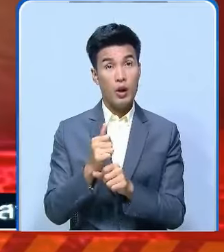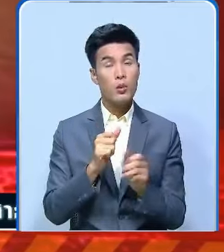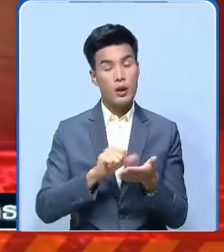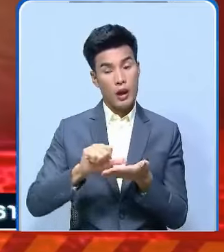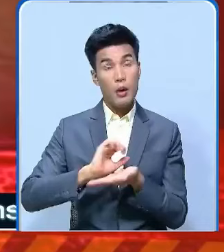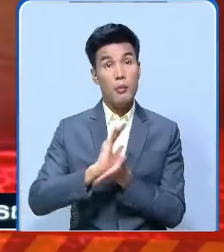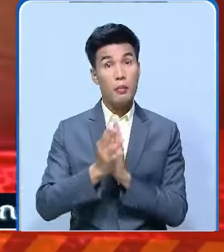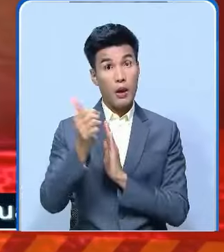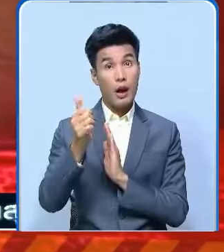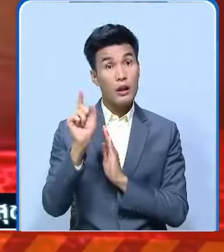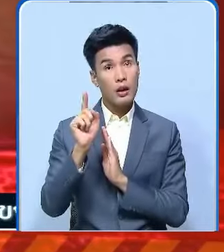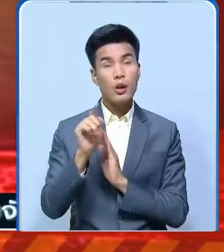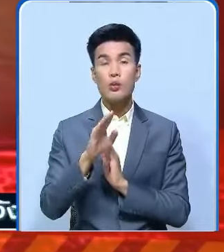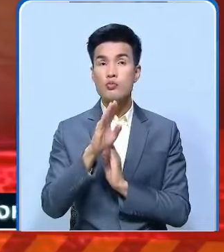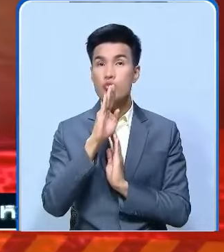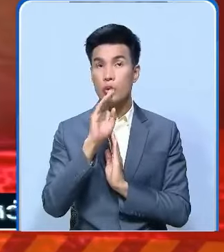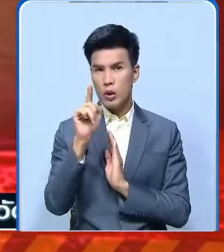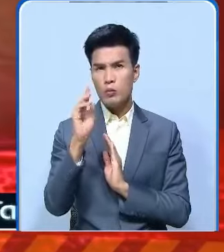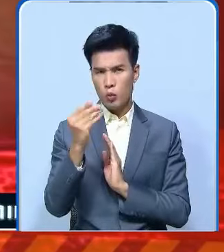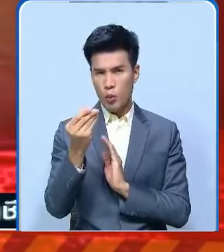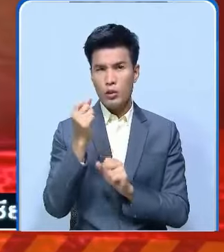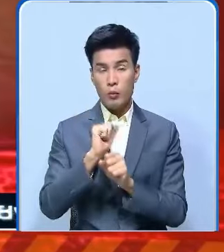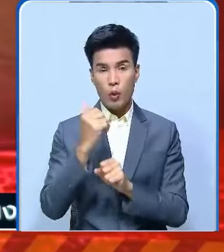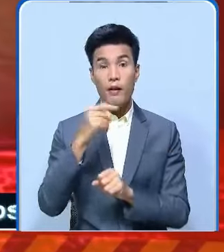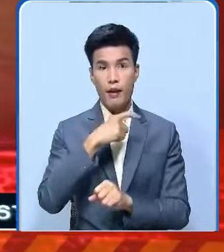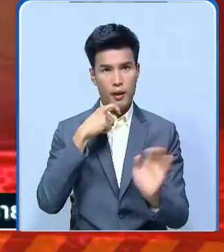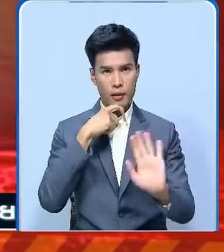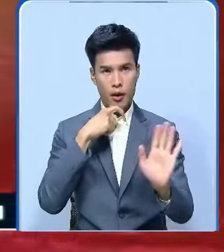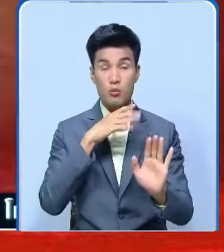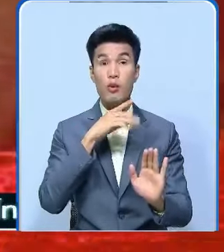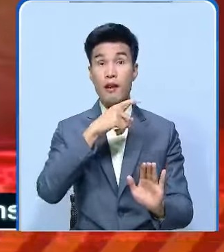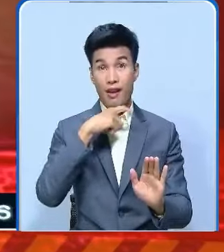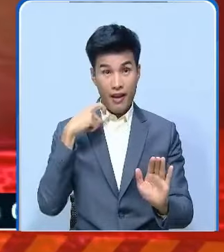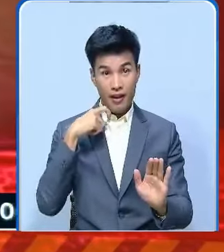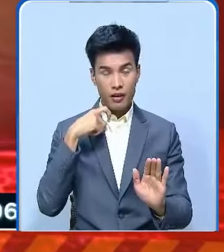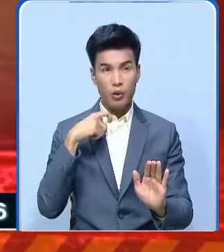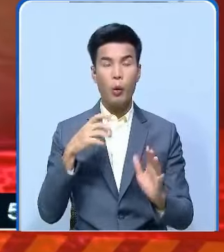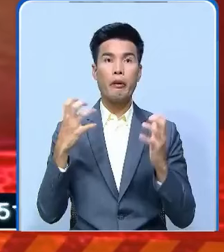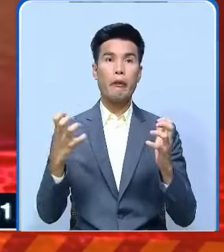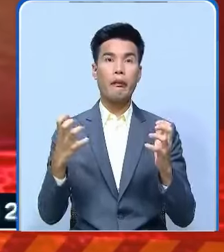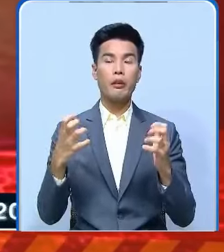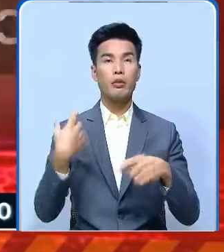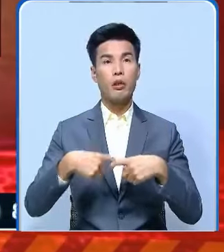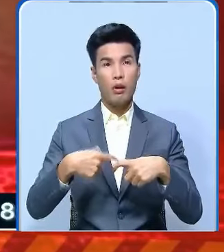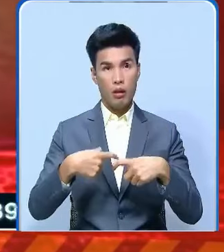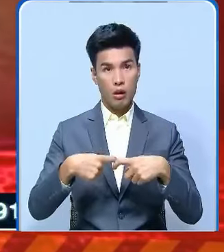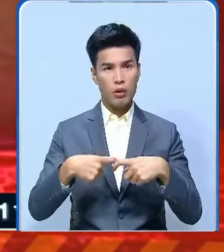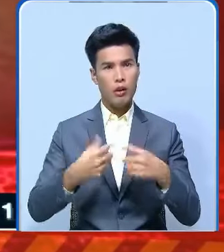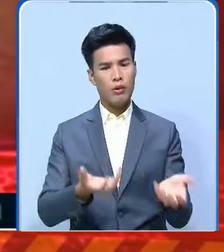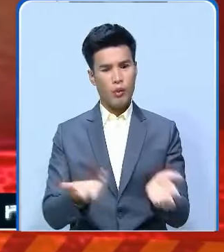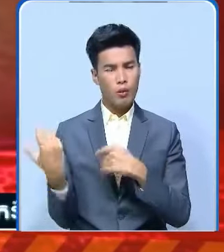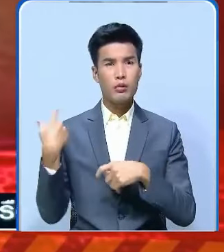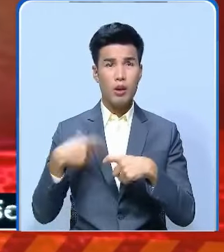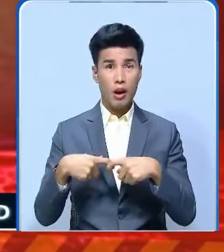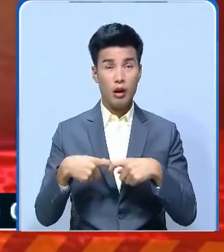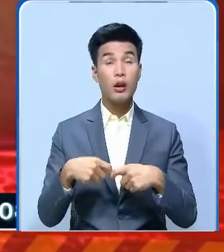ได้เลยก็คืออย่างแรกหนึ่งต้องรีบทำก่อนที่โคลนมันจะแห้งเพราะหากว่ามันแห้งแล้วจะโอ้โหแข็งตัวทีนี้ลำบากมากที่จะเอาออกไปนะคะ